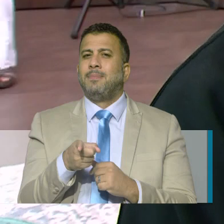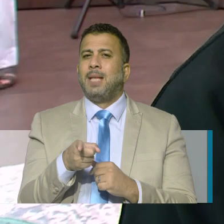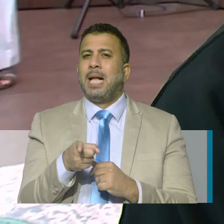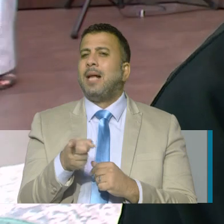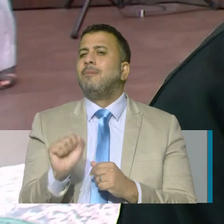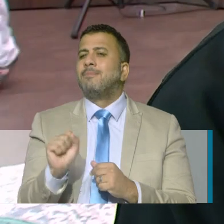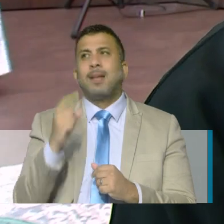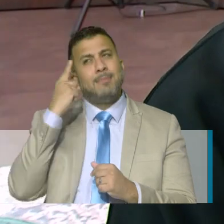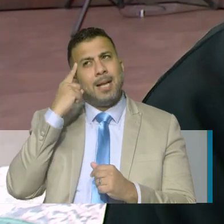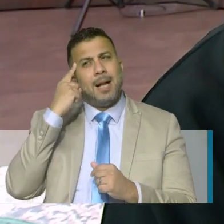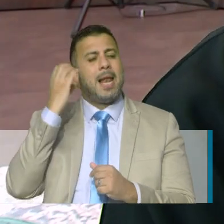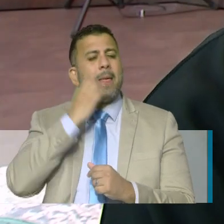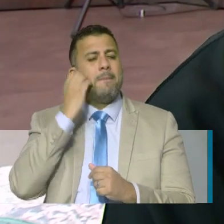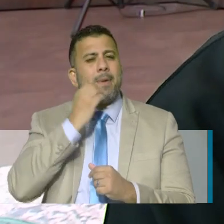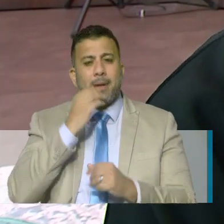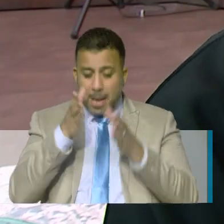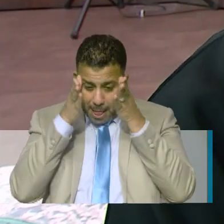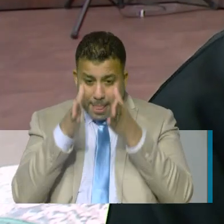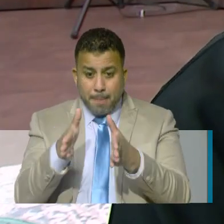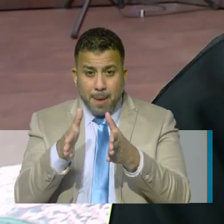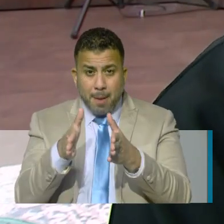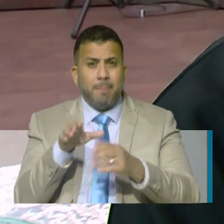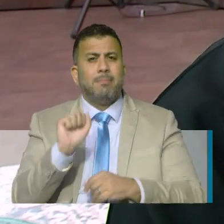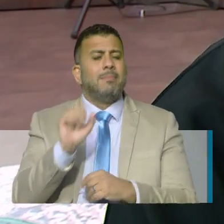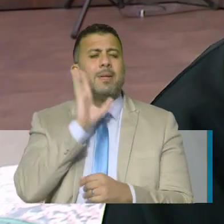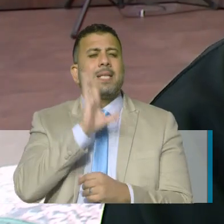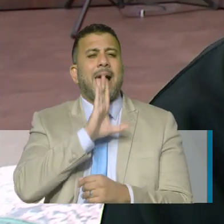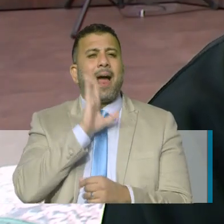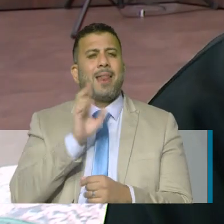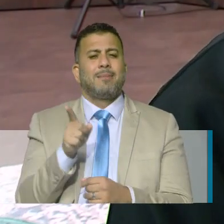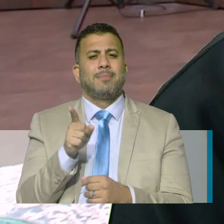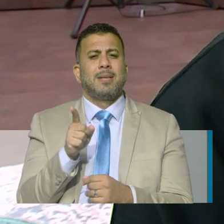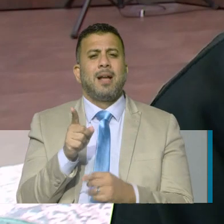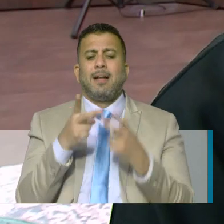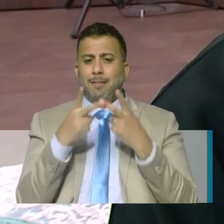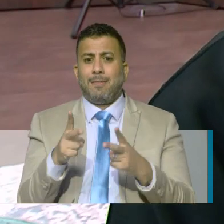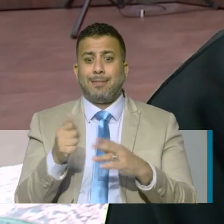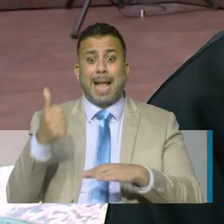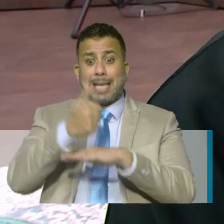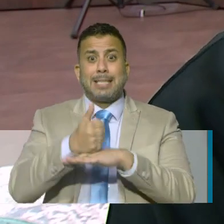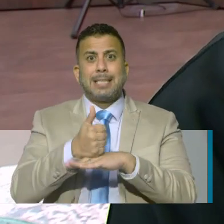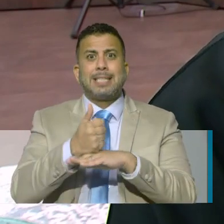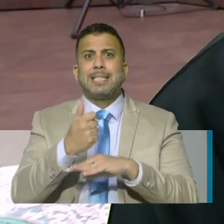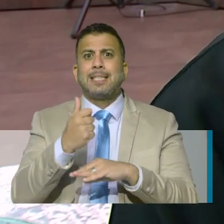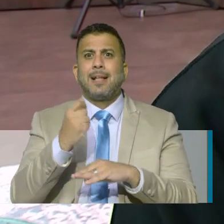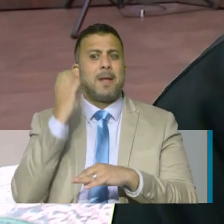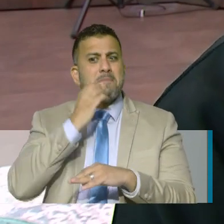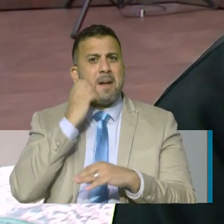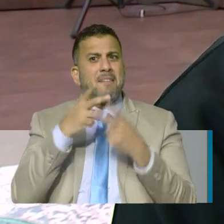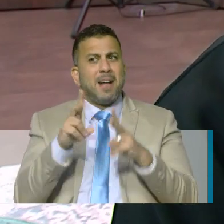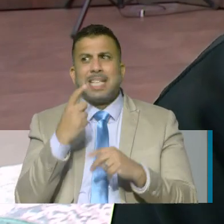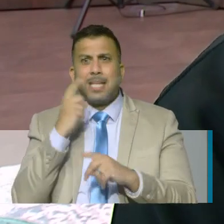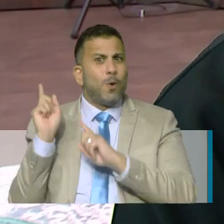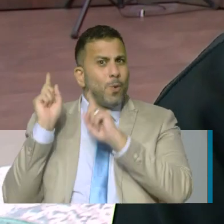سياسة دولة الإمارات هو الاهتمام بتواجد التعليم منذ تأسيس الدولة. اليوم الحمد لله رب